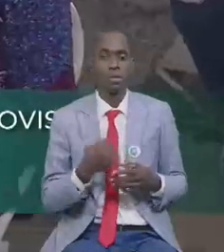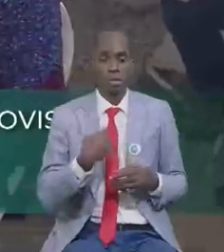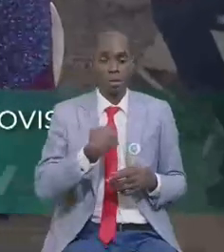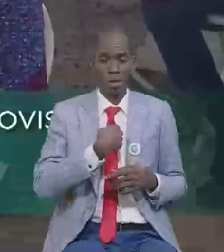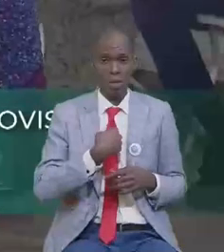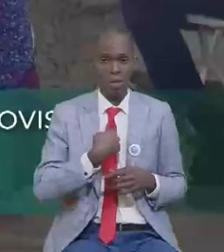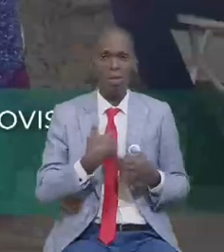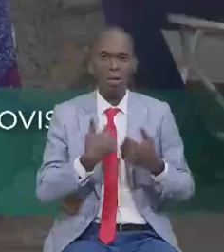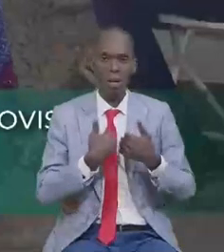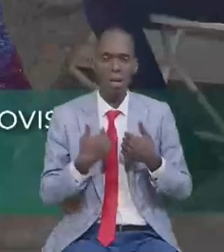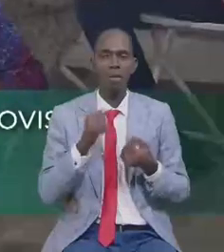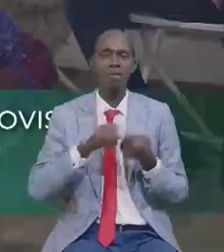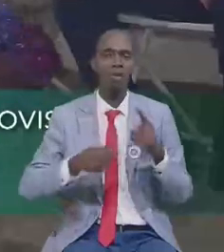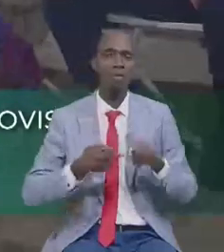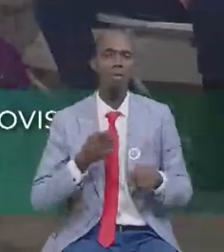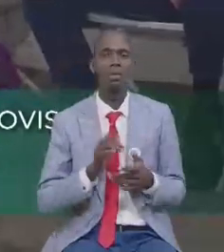j'ai un ami,